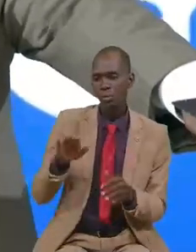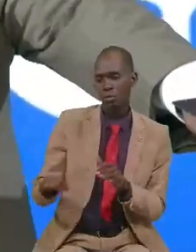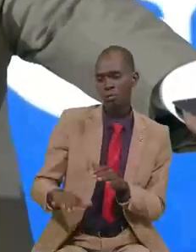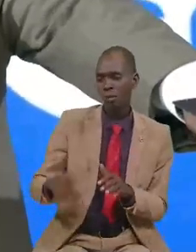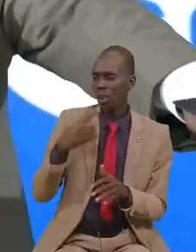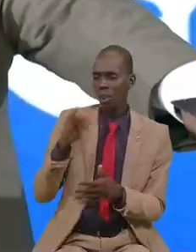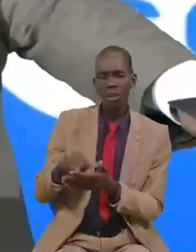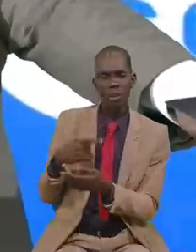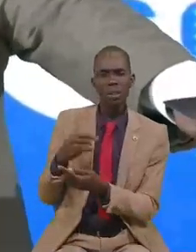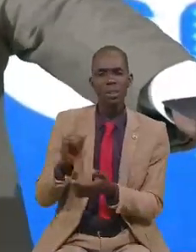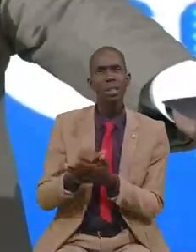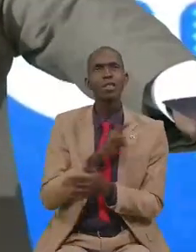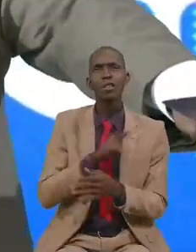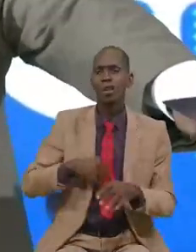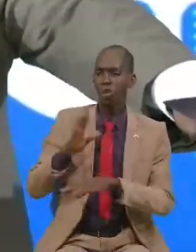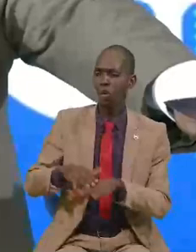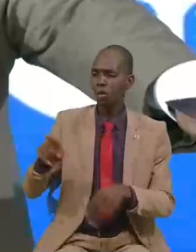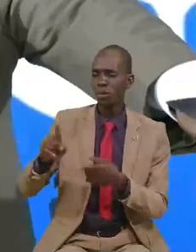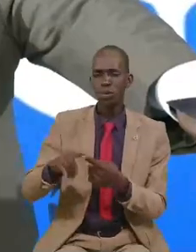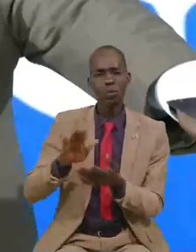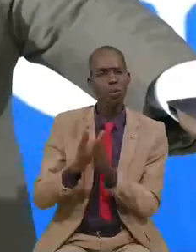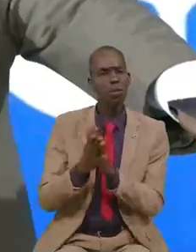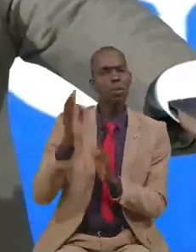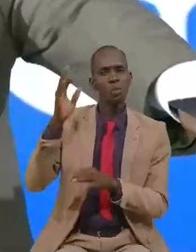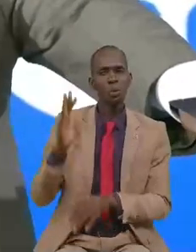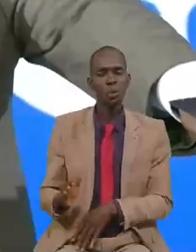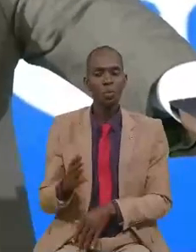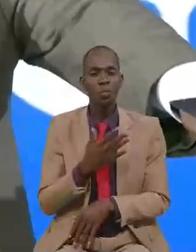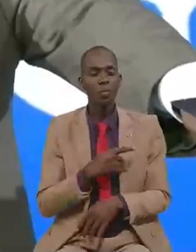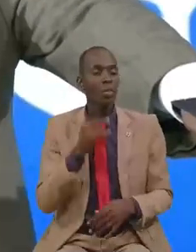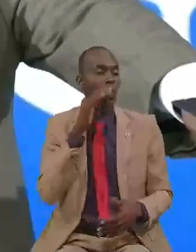pour être un prédicateur. Et la femme de